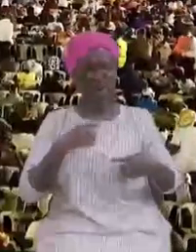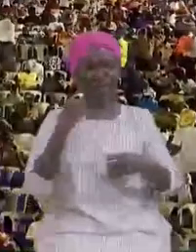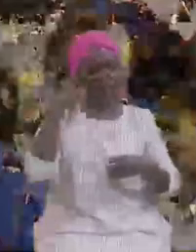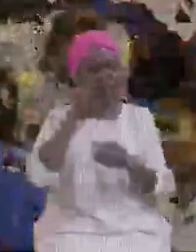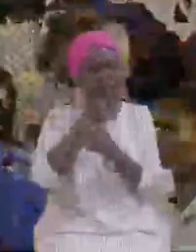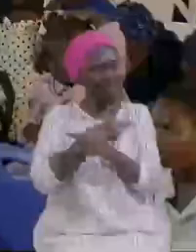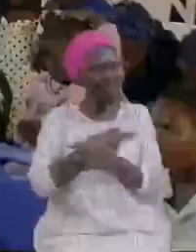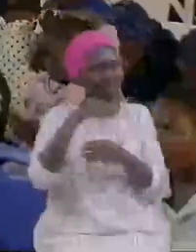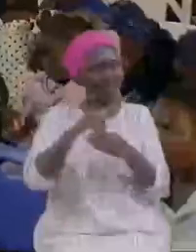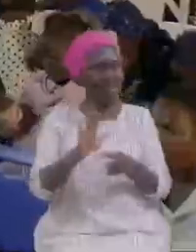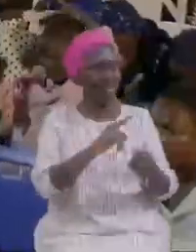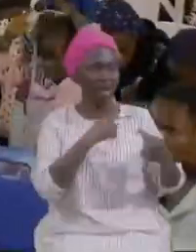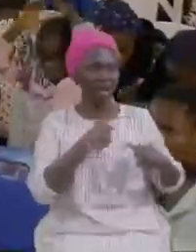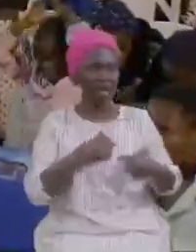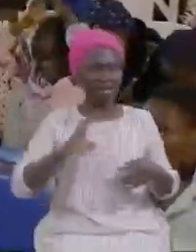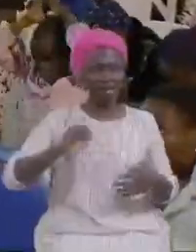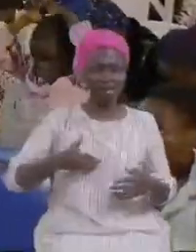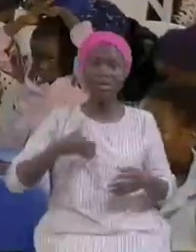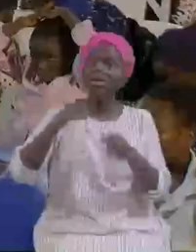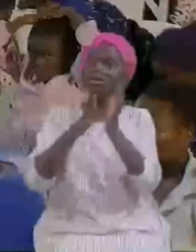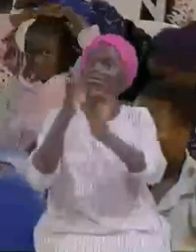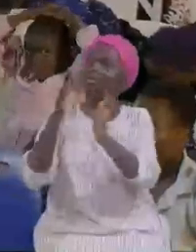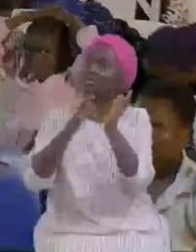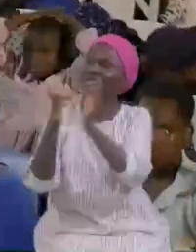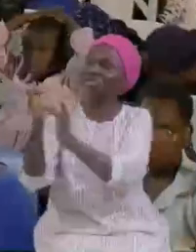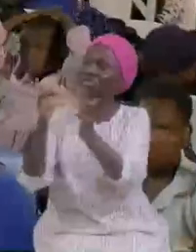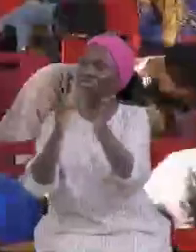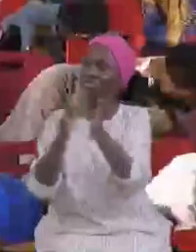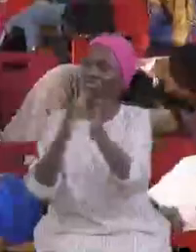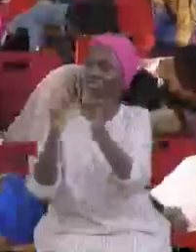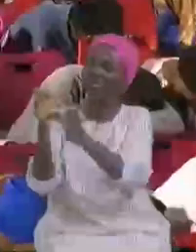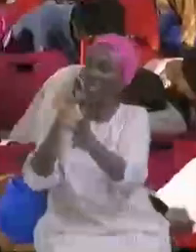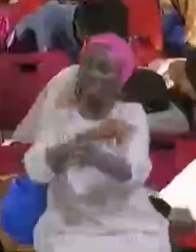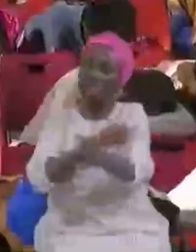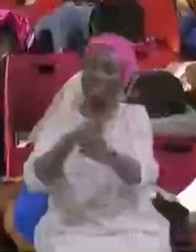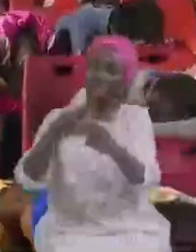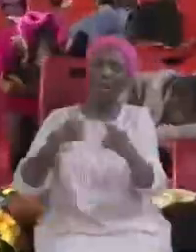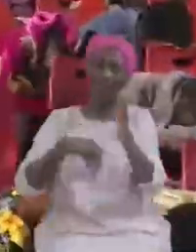le repos dans l'âme. Au nom puissant de Jésus, nous prions.